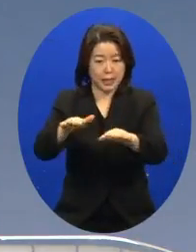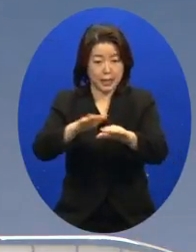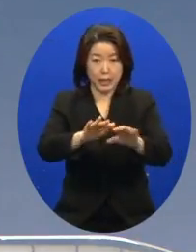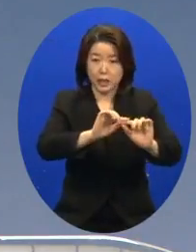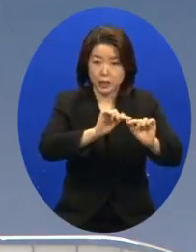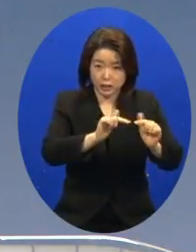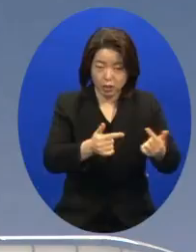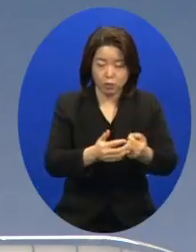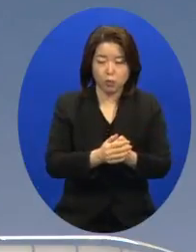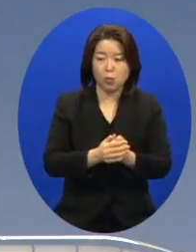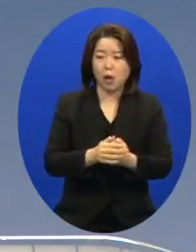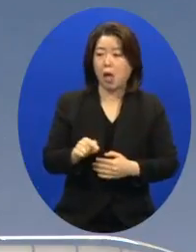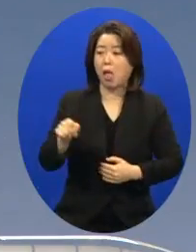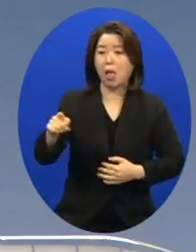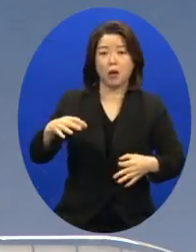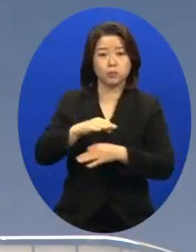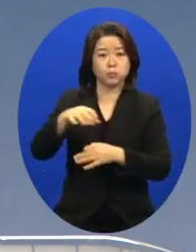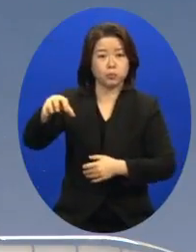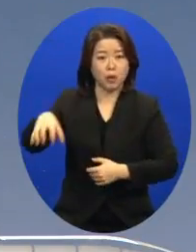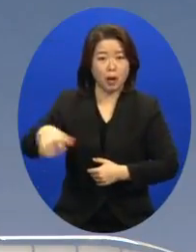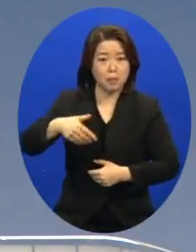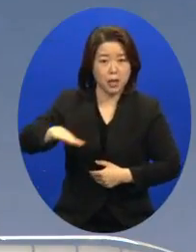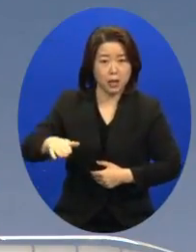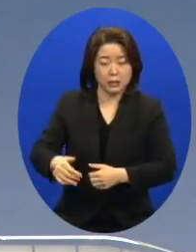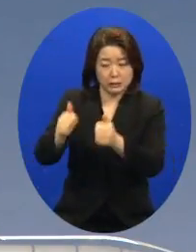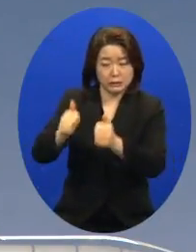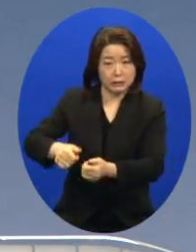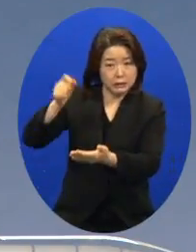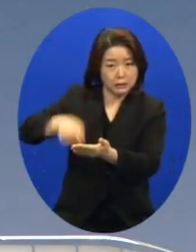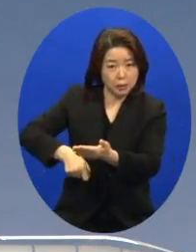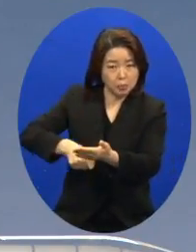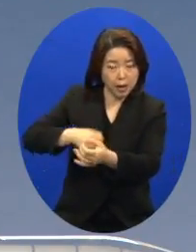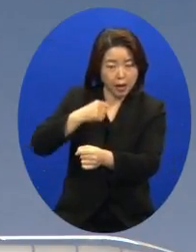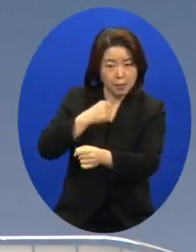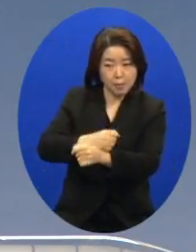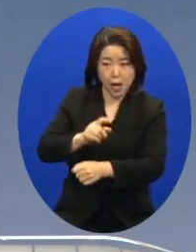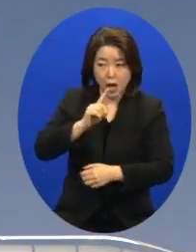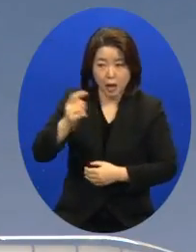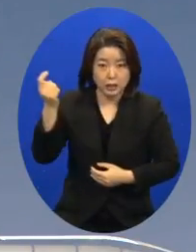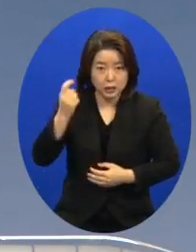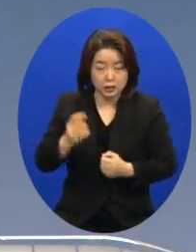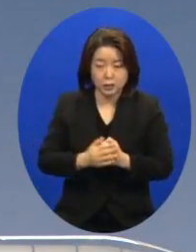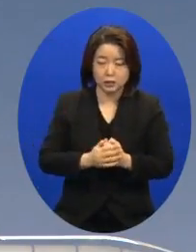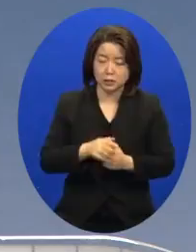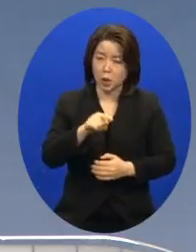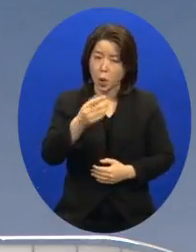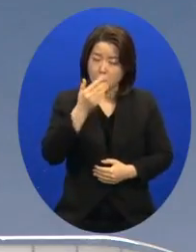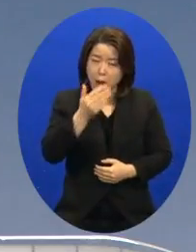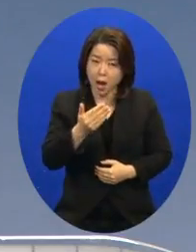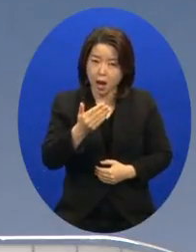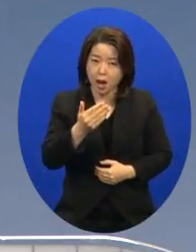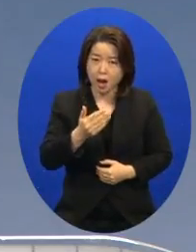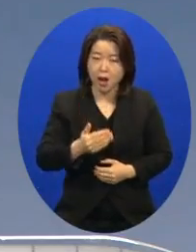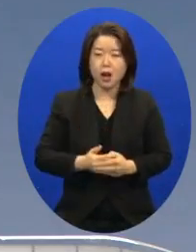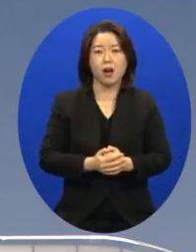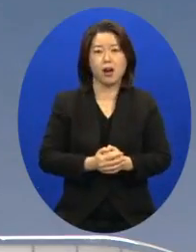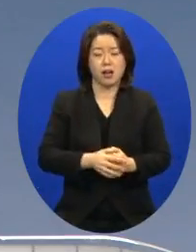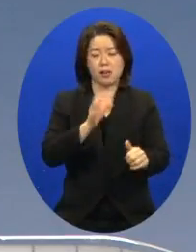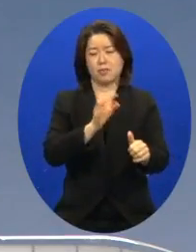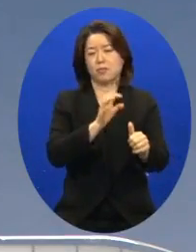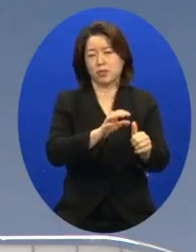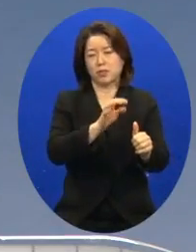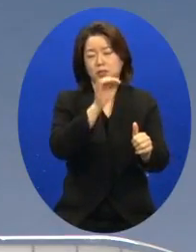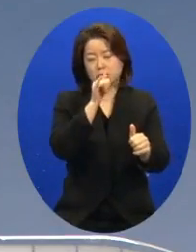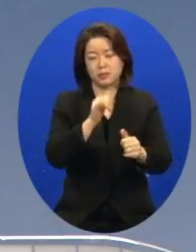않고 불의한 자들 앞에 가서 재판을 받으려 한다고 하니 그럴 수 있습니까 라고 장 망을